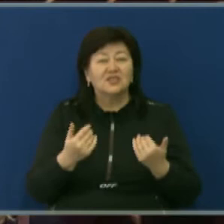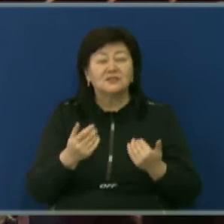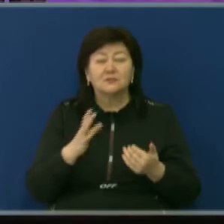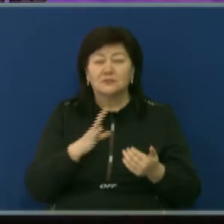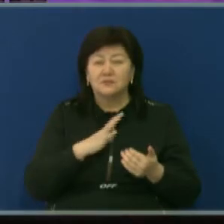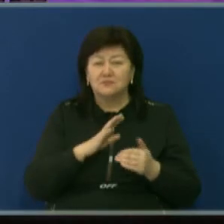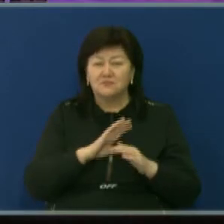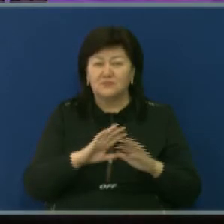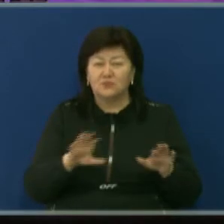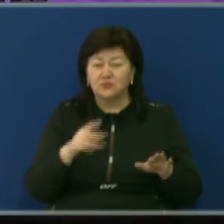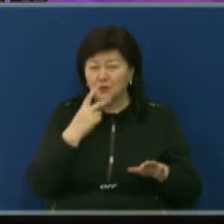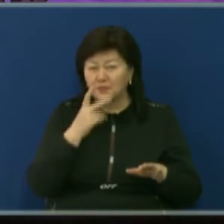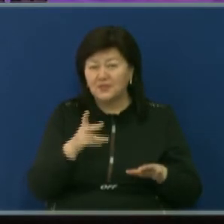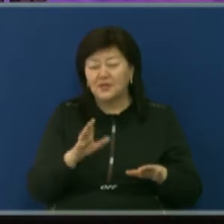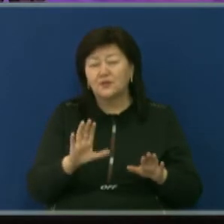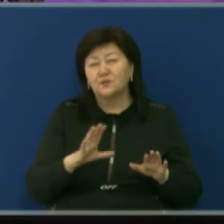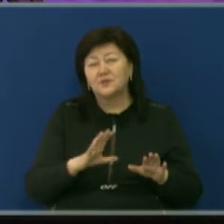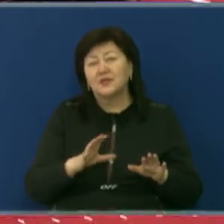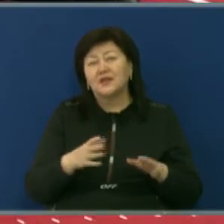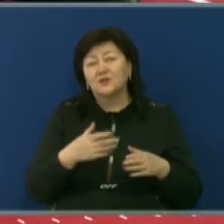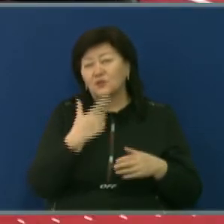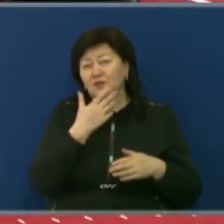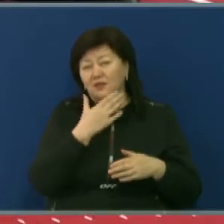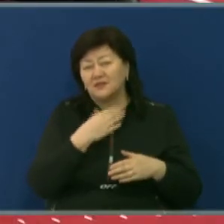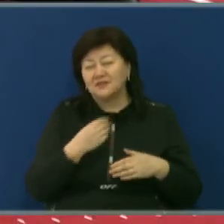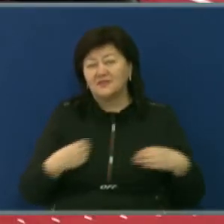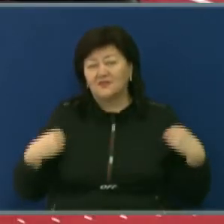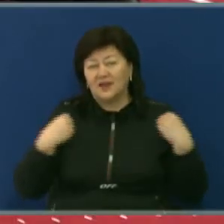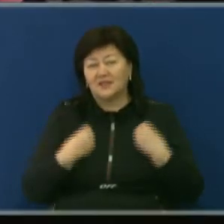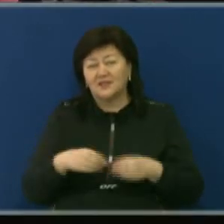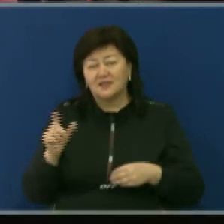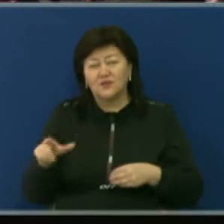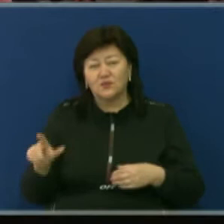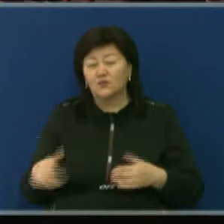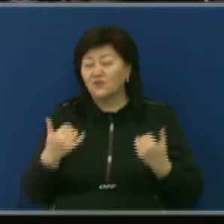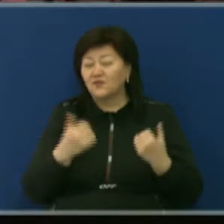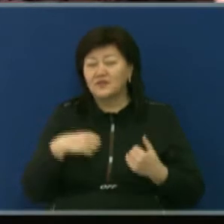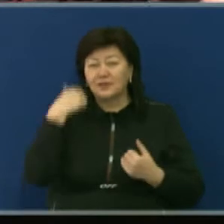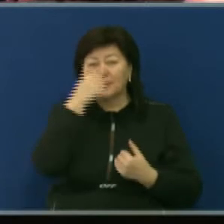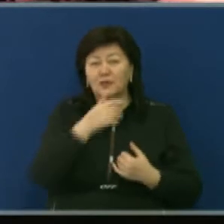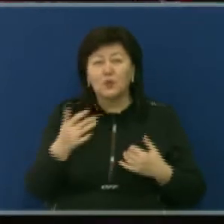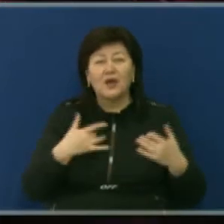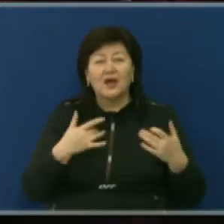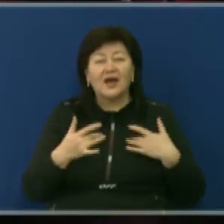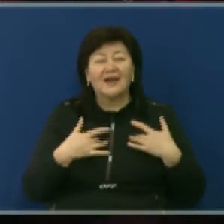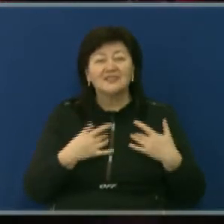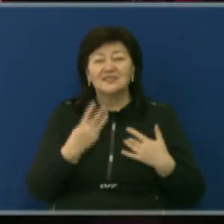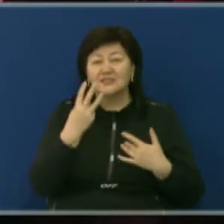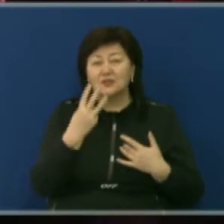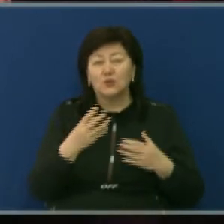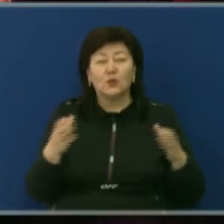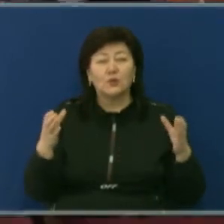актеров в различных костюмах, но и нарядно одетую публику в честь очередного спектакля, то в этом году артисты трех театров нашего